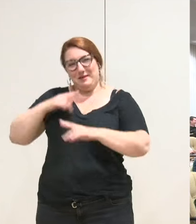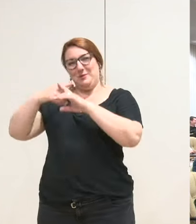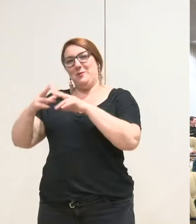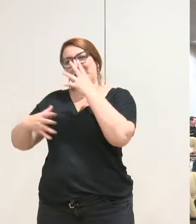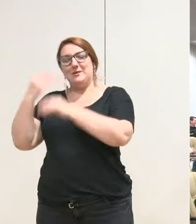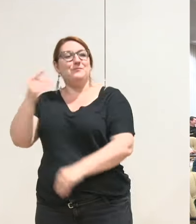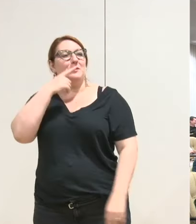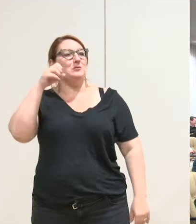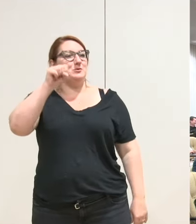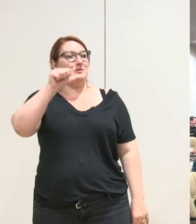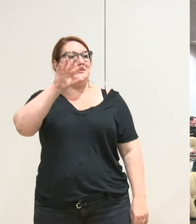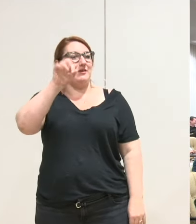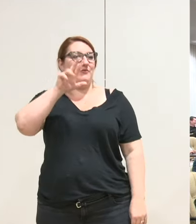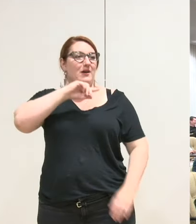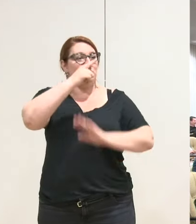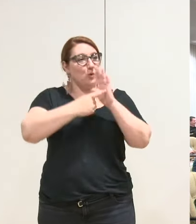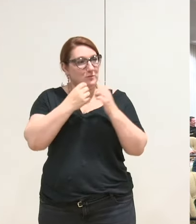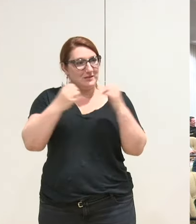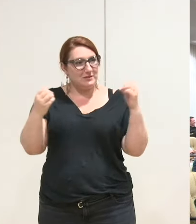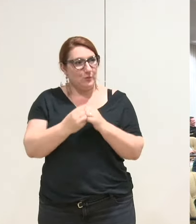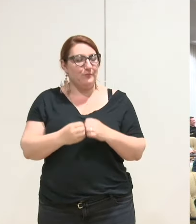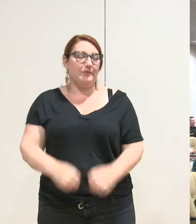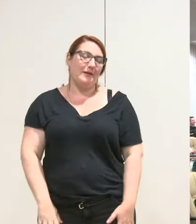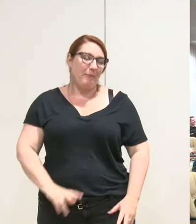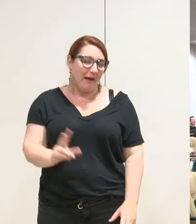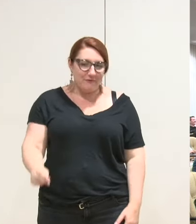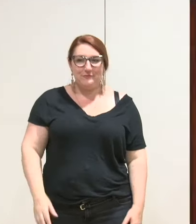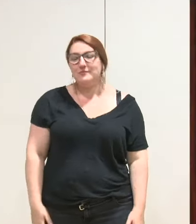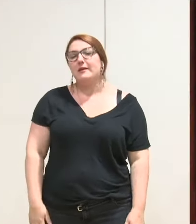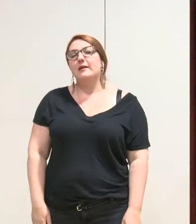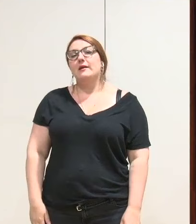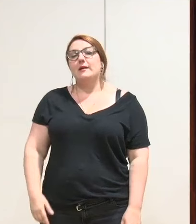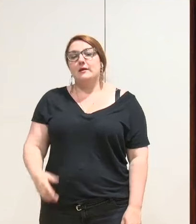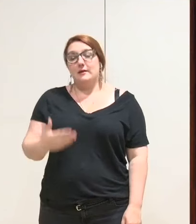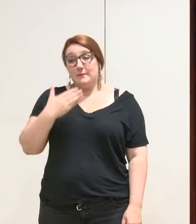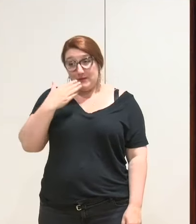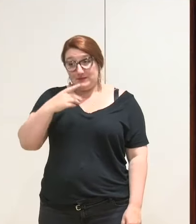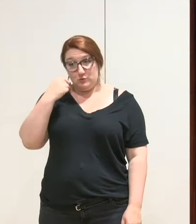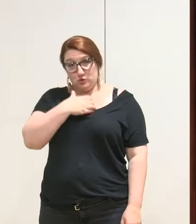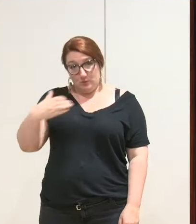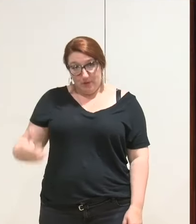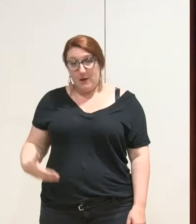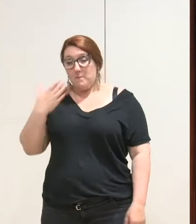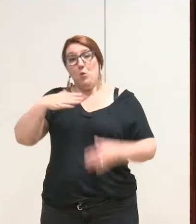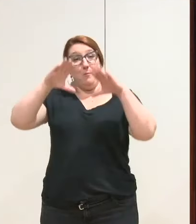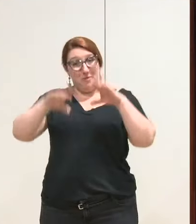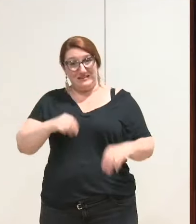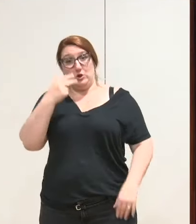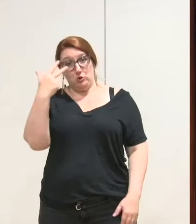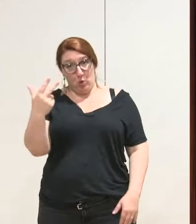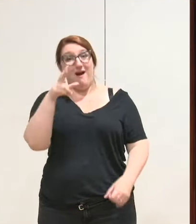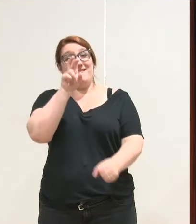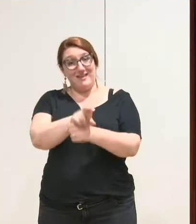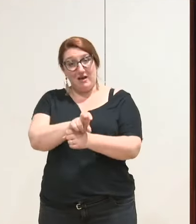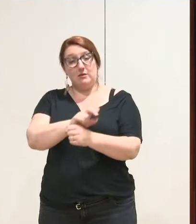reprendrai le vote0 merci Monsieur le Maire est-ce qu'on peut pas laisser les TR places ouvertes en désigner de ce soir qui a en